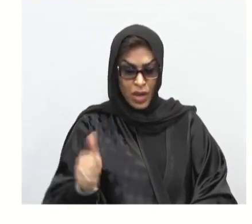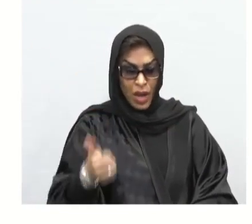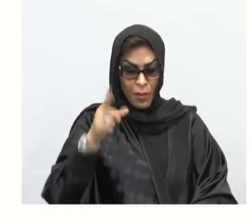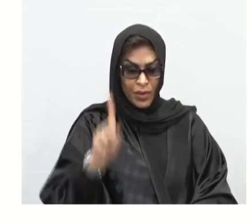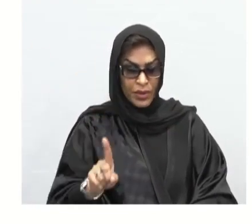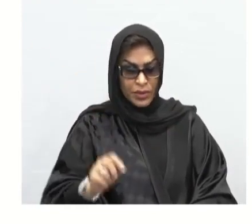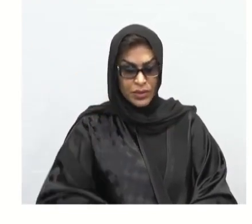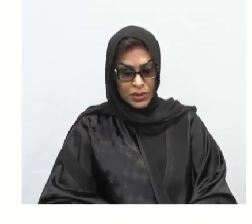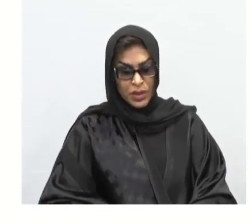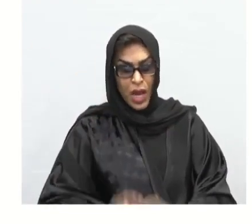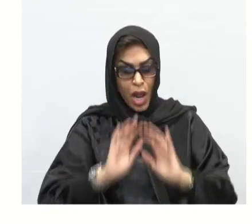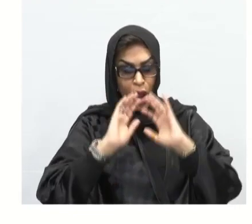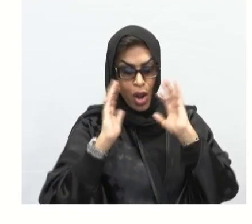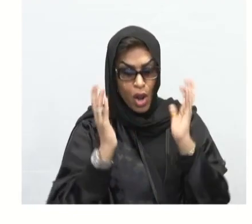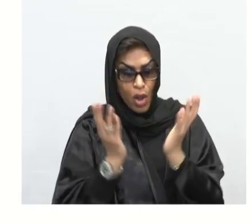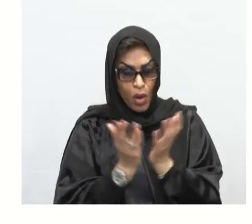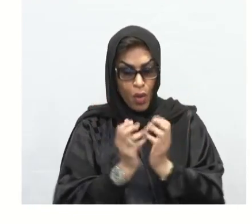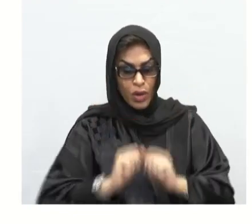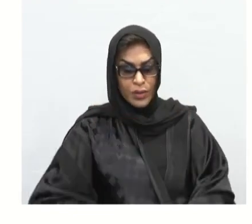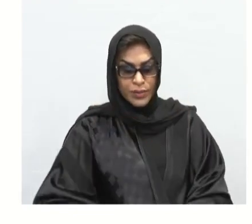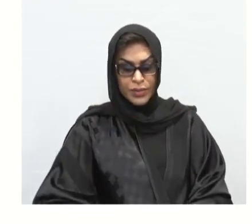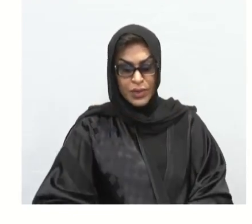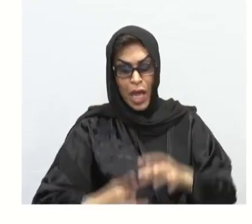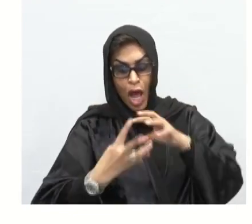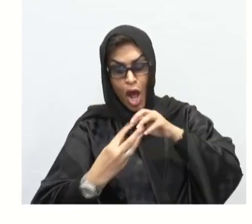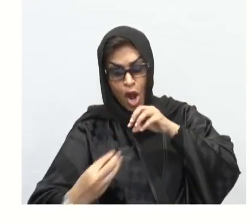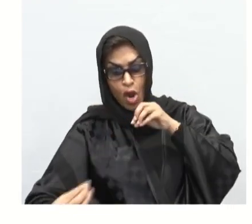الشهاب الكوكب